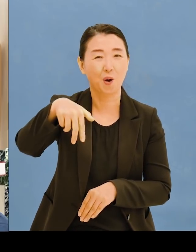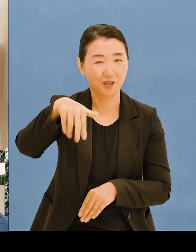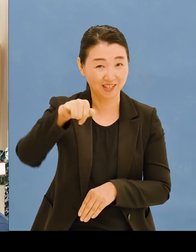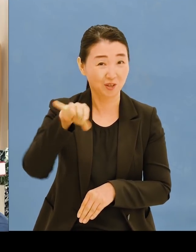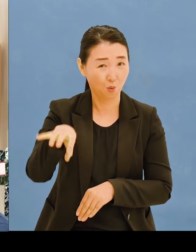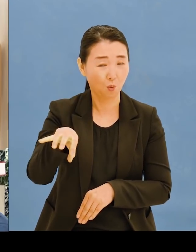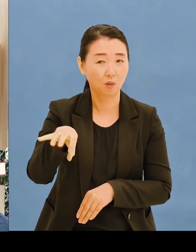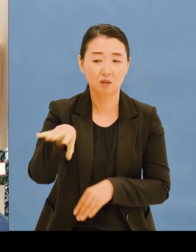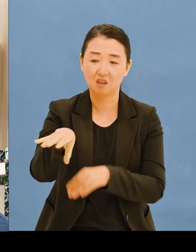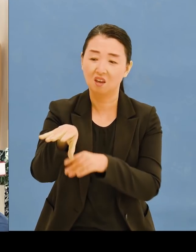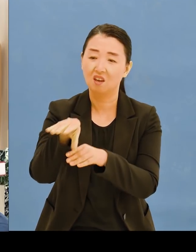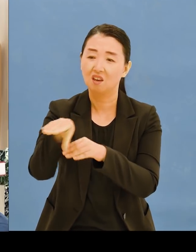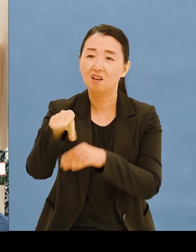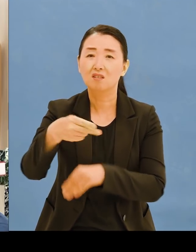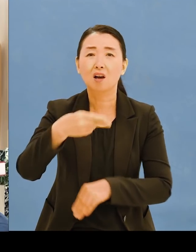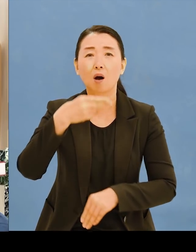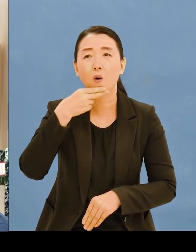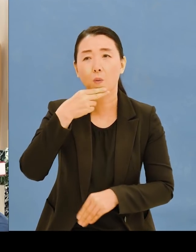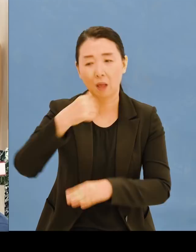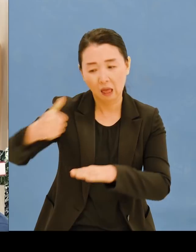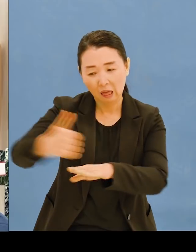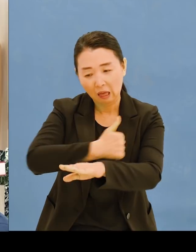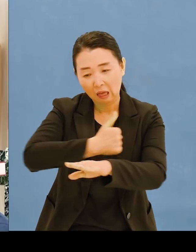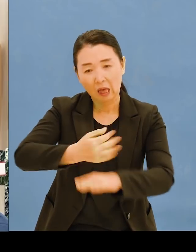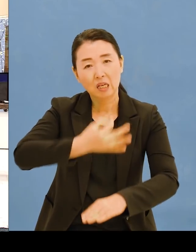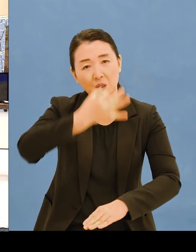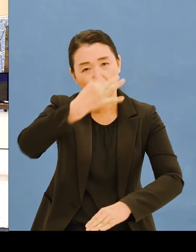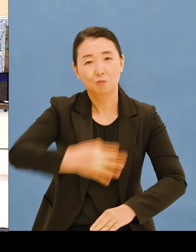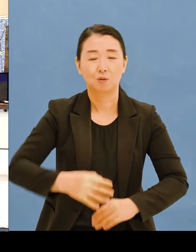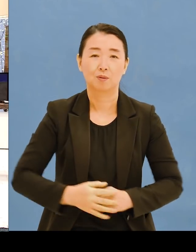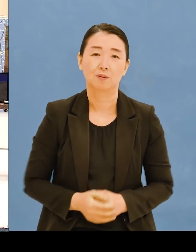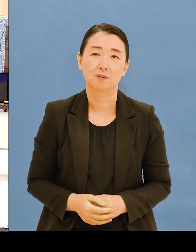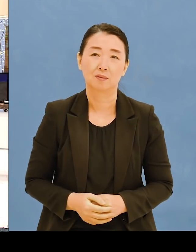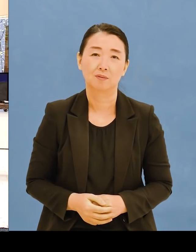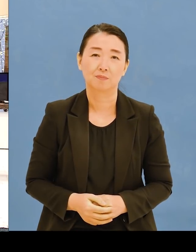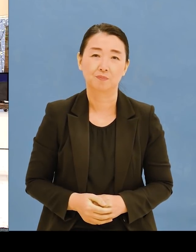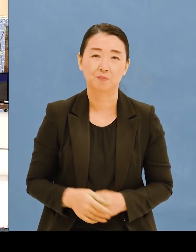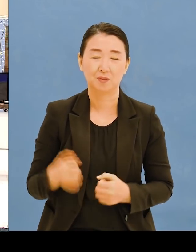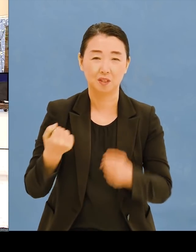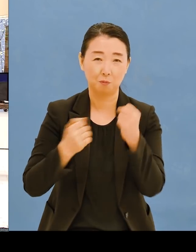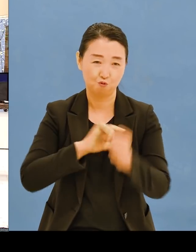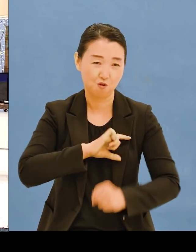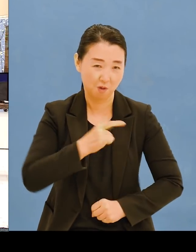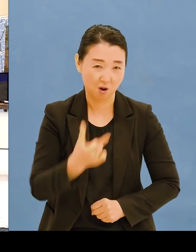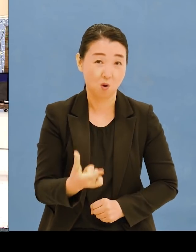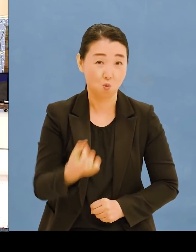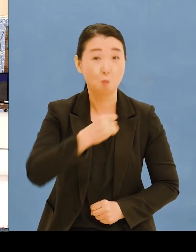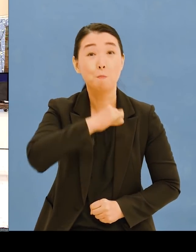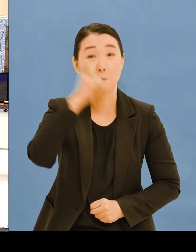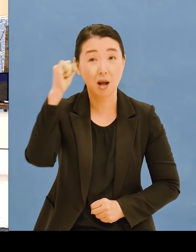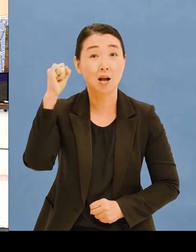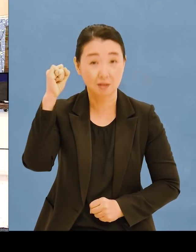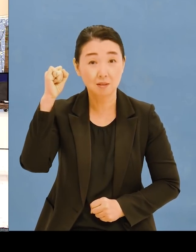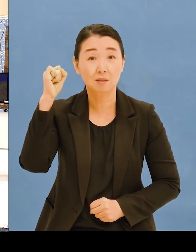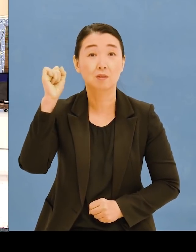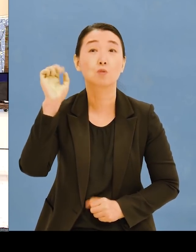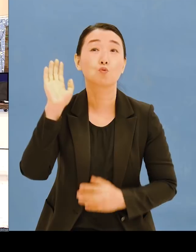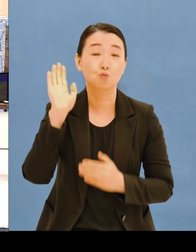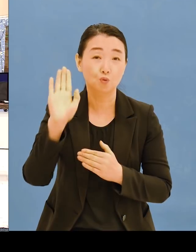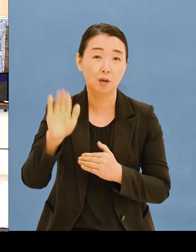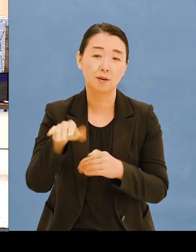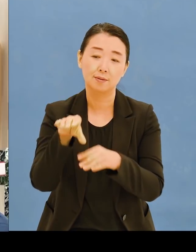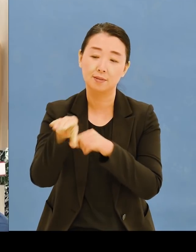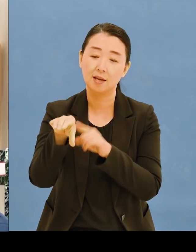근데 차가 없으면 좀 다니기가 조금 힘들어서 예, 운전면허증을 빨리 따고 운전면허를 빨리